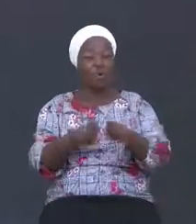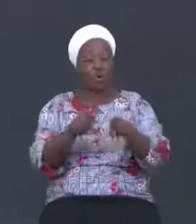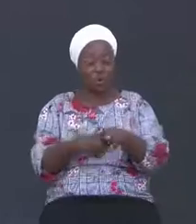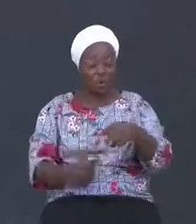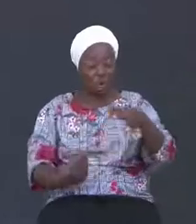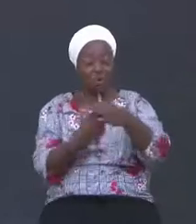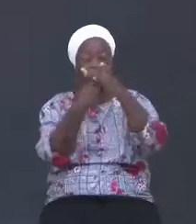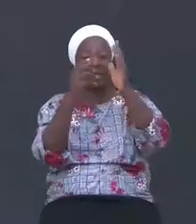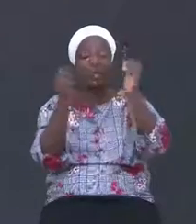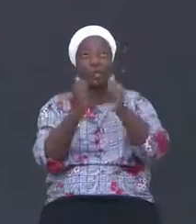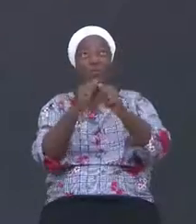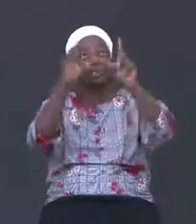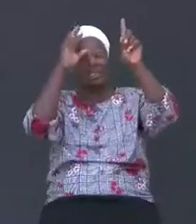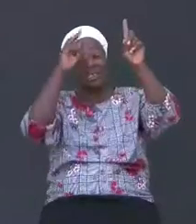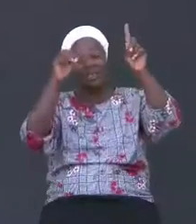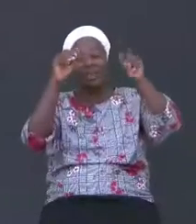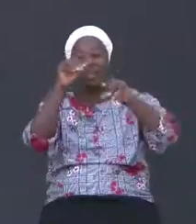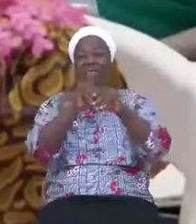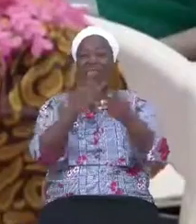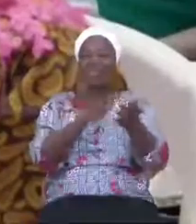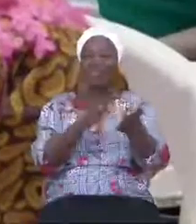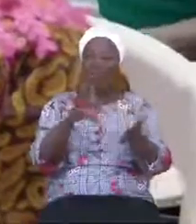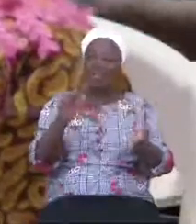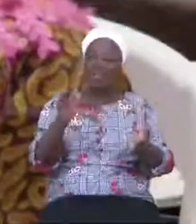avec lui, dans la gloire.